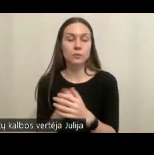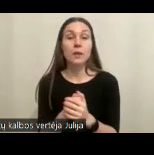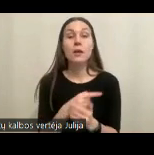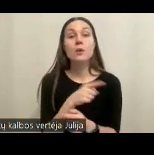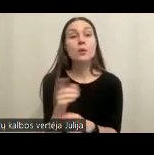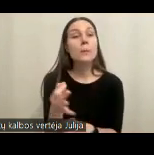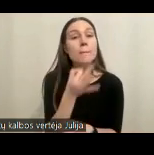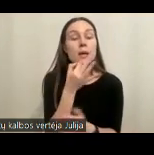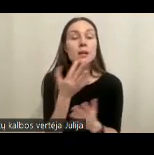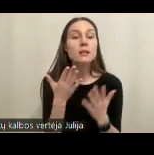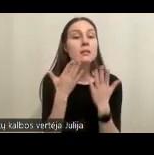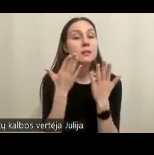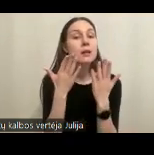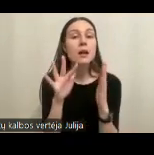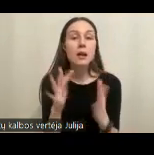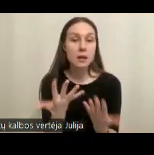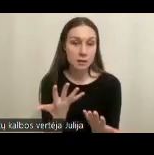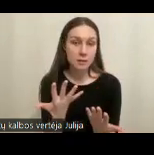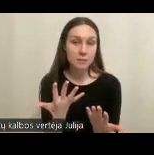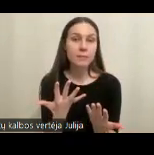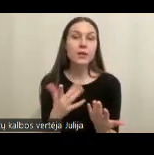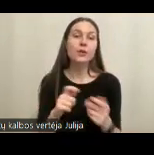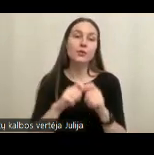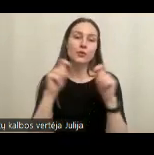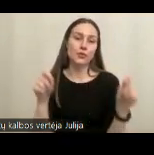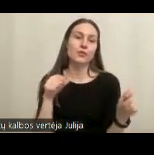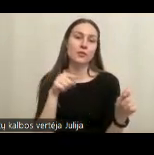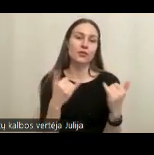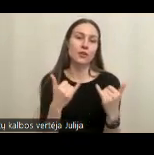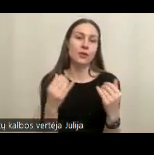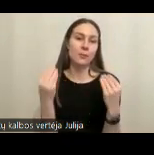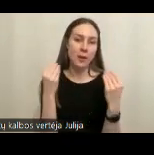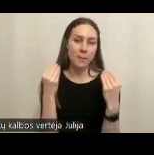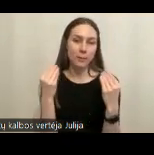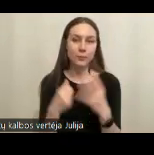skaityti? Ir taip mes pradėsime savo pamoką šiandien.